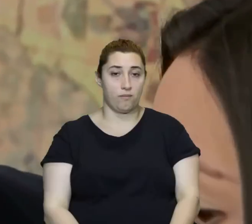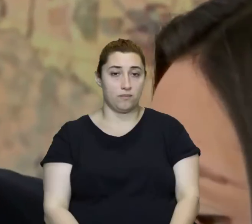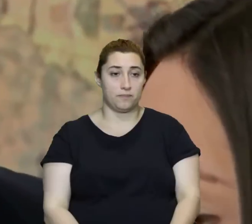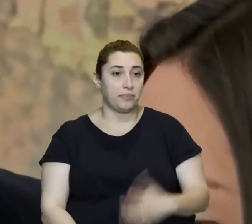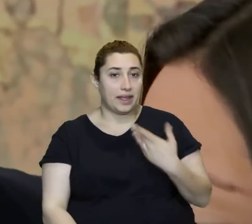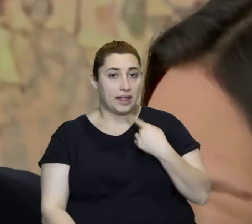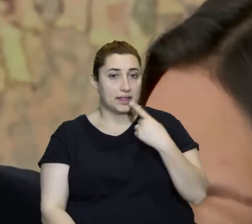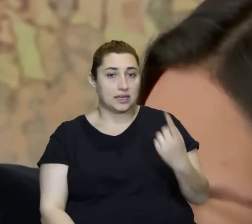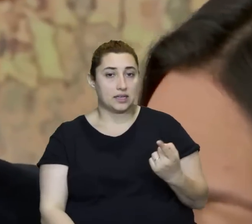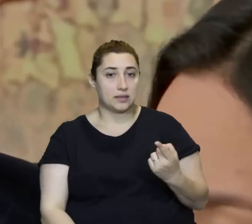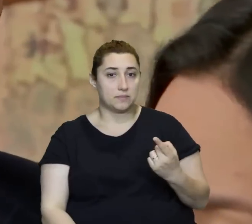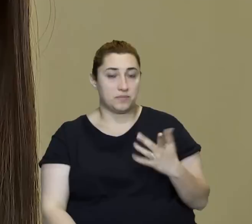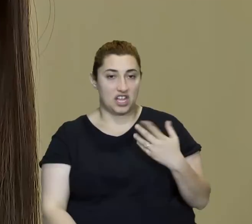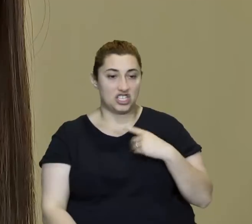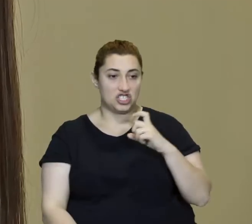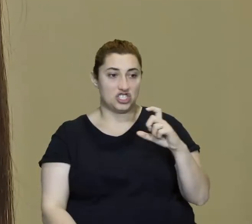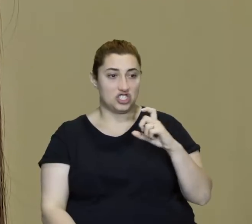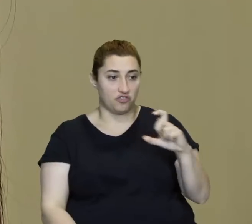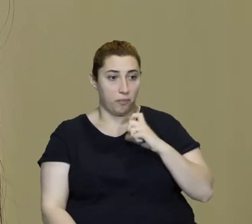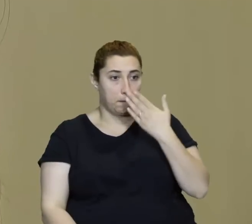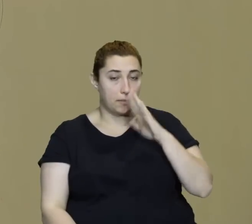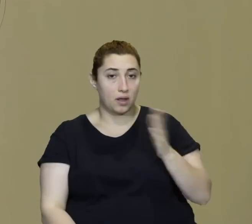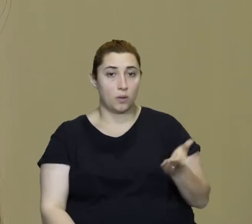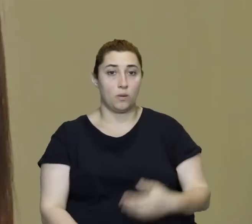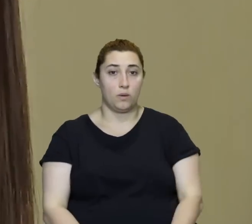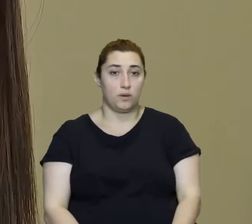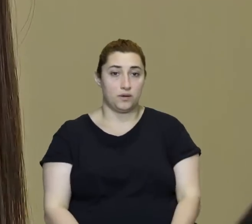Ne diyelim? Yani cevap bekliyor.